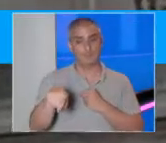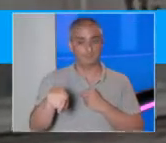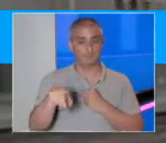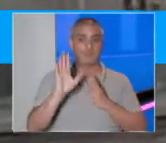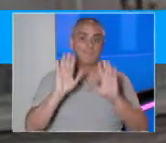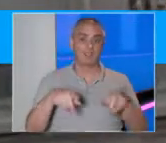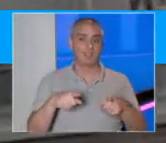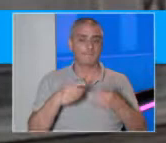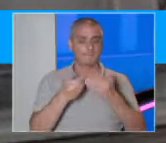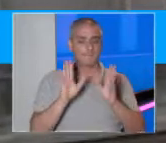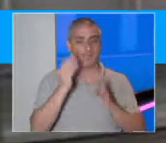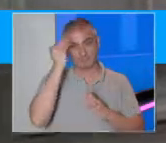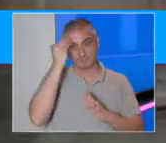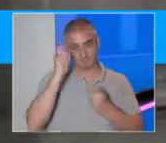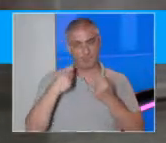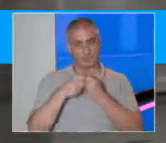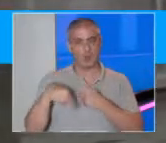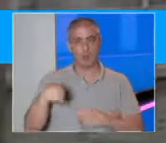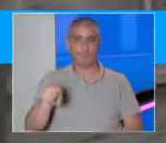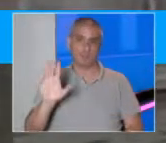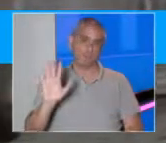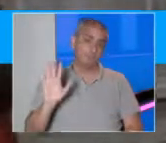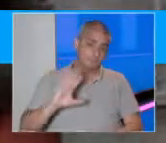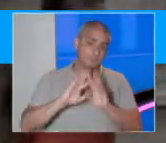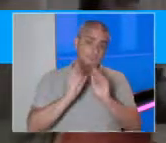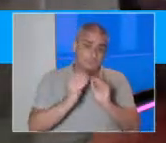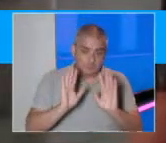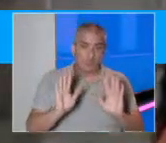וגם הפתיחת בתי הספר תלויה בכם. אז בסך